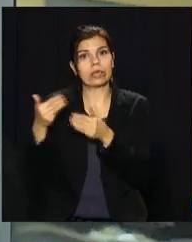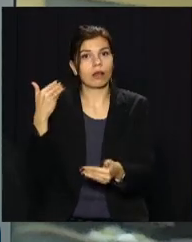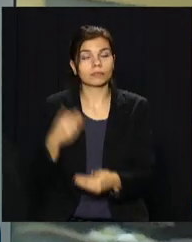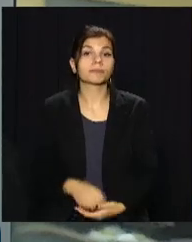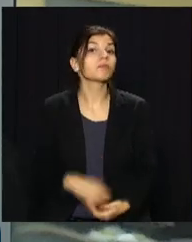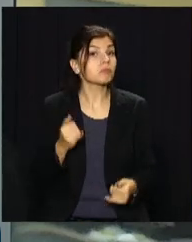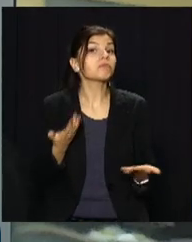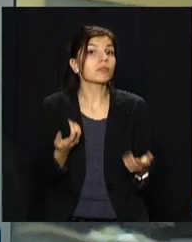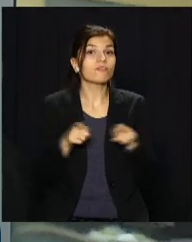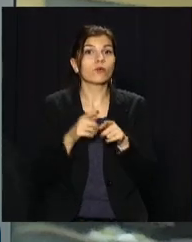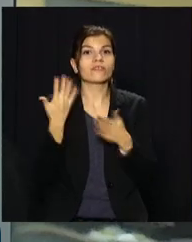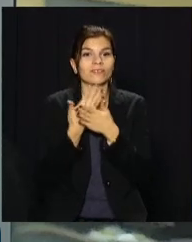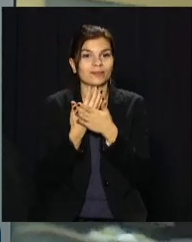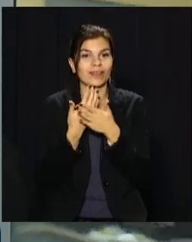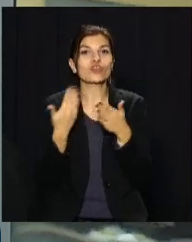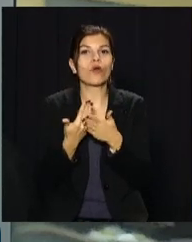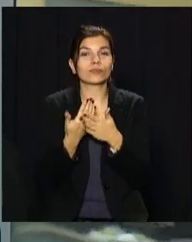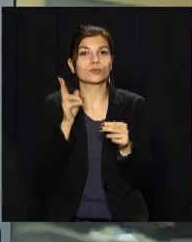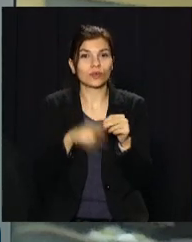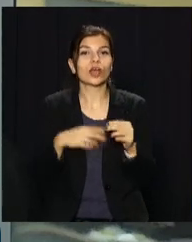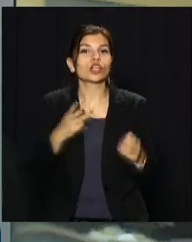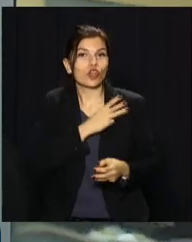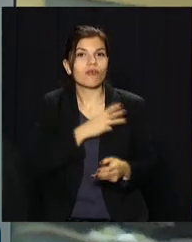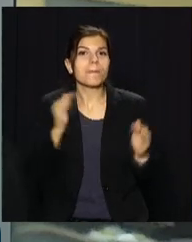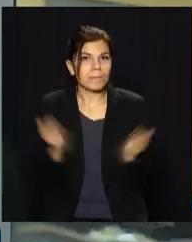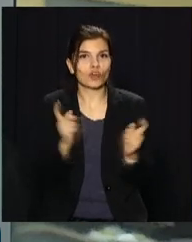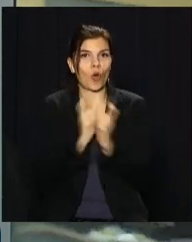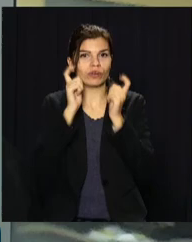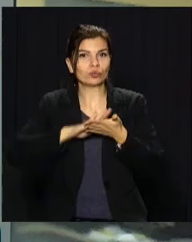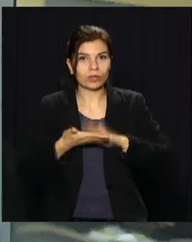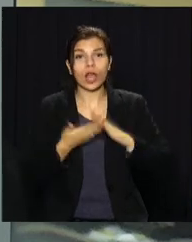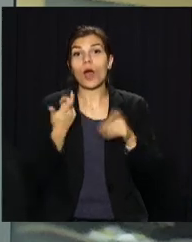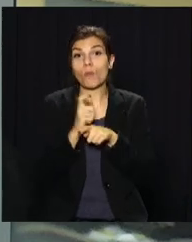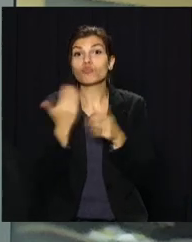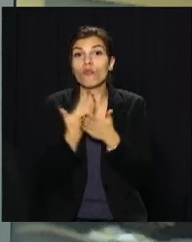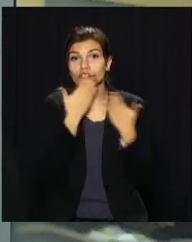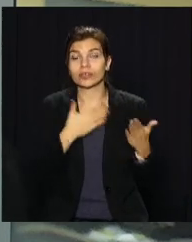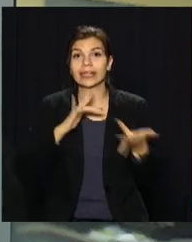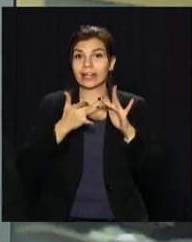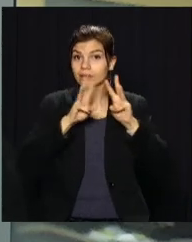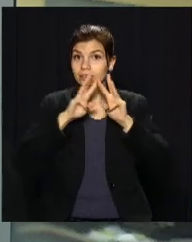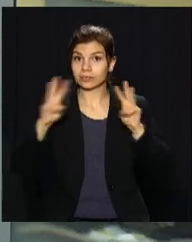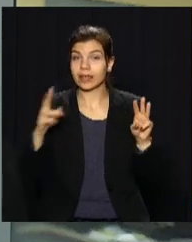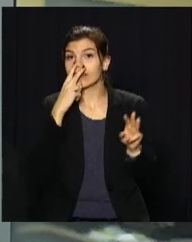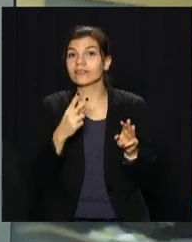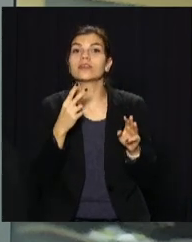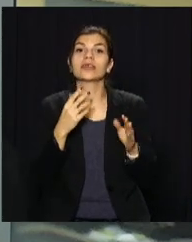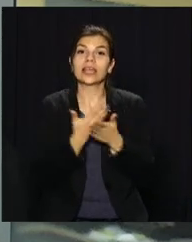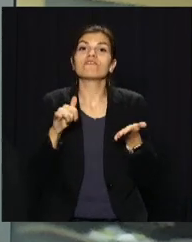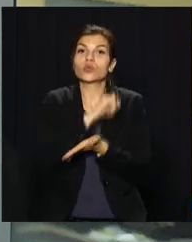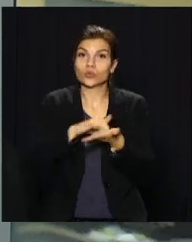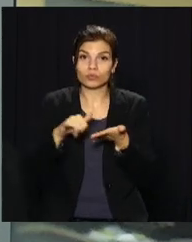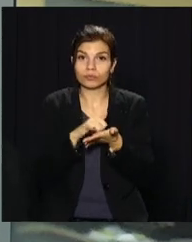випуск завершений. Бажаю вам поменше конфліктних ситуацій. А більше новин читайте на нашому сайті opentv.media, дивіться сюжети